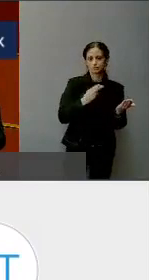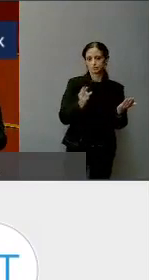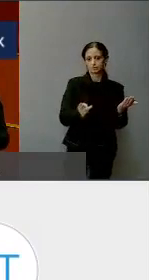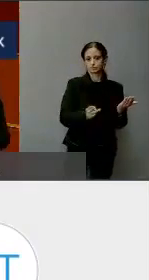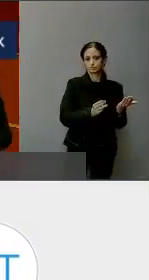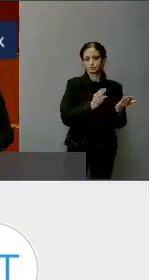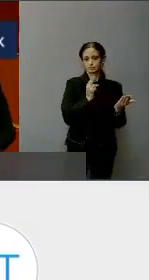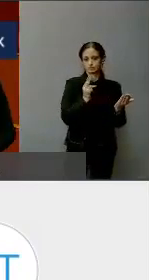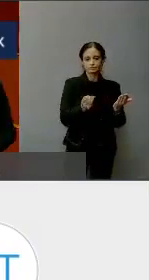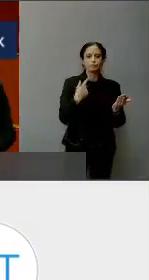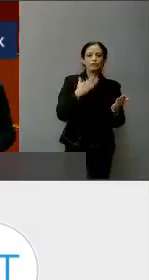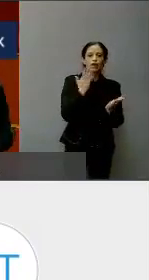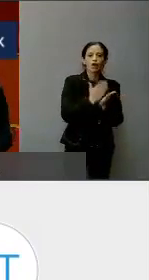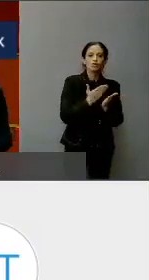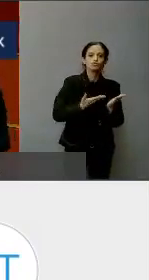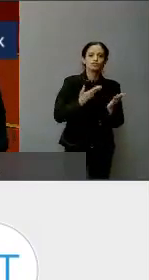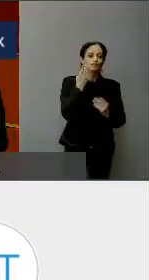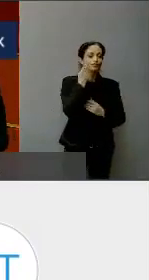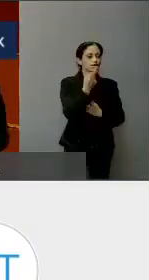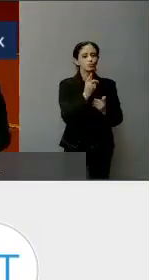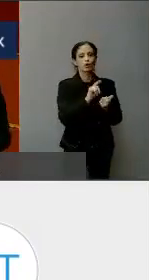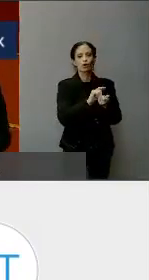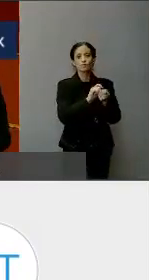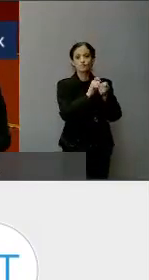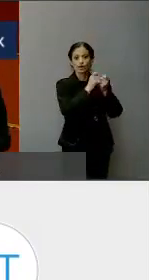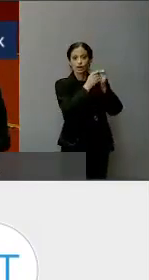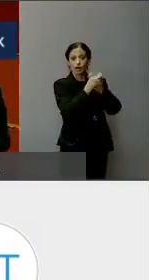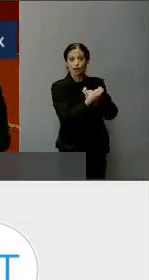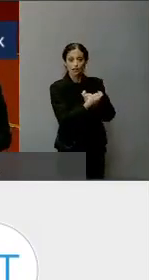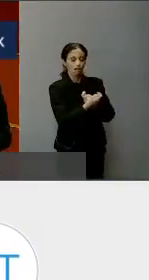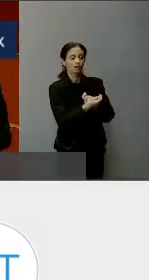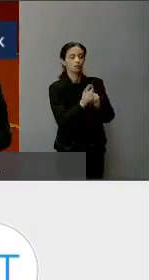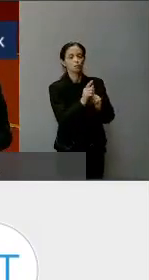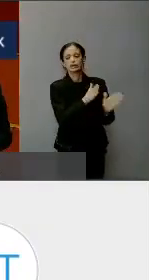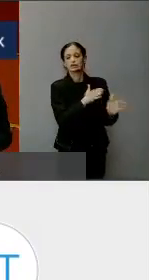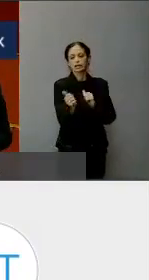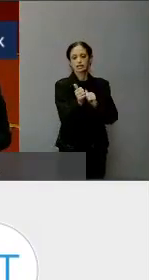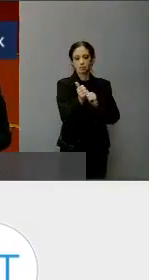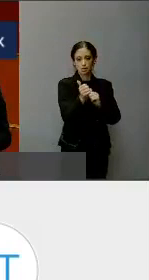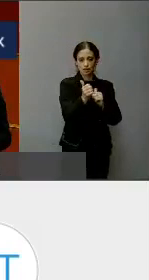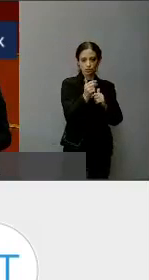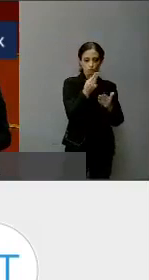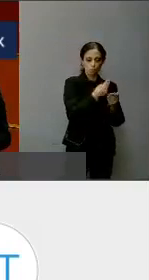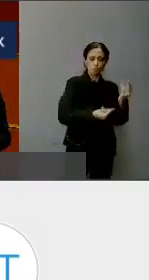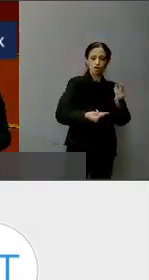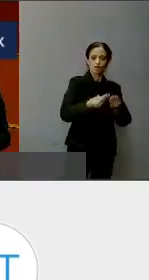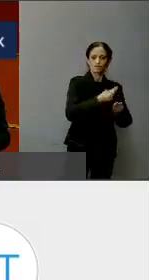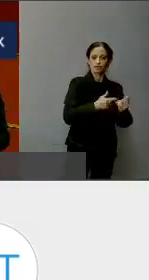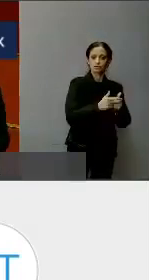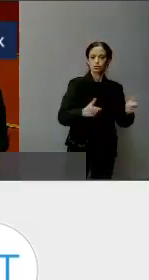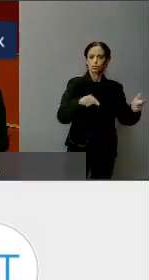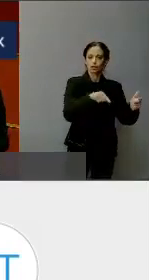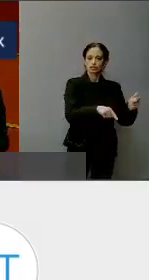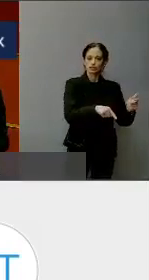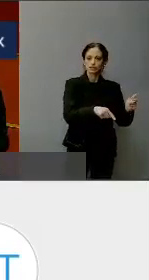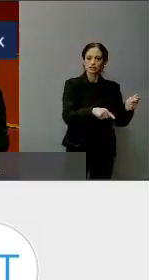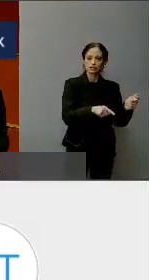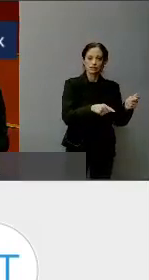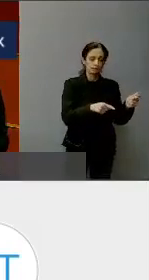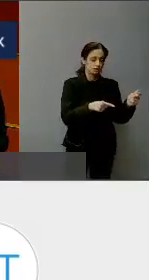variante è un vero e proprio tradimento della pianificazione urbanistica una pianificazione urbanistica che ha promesso